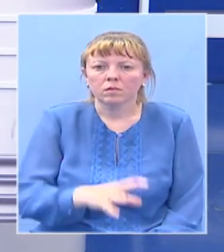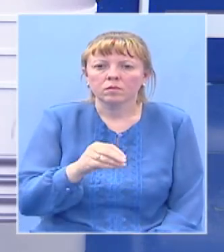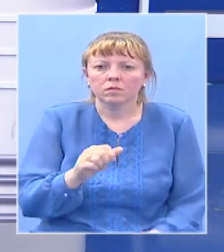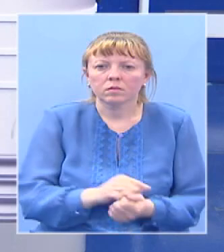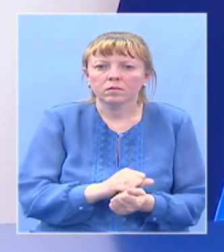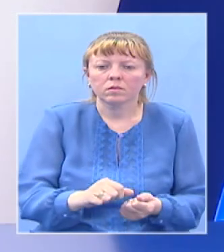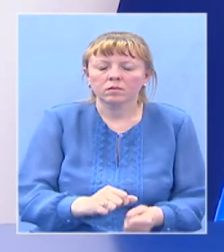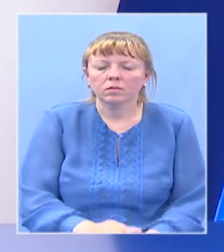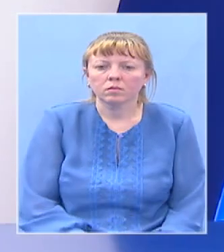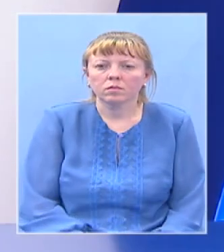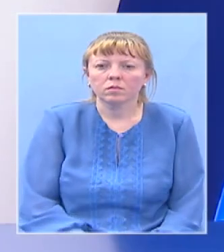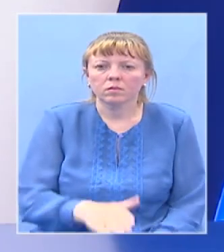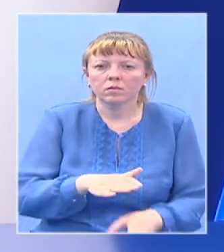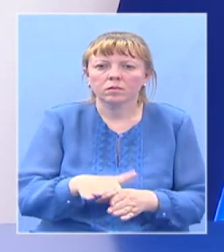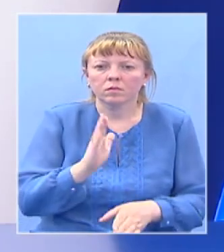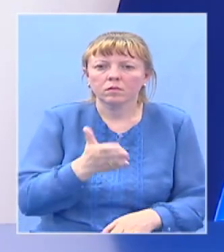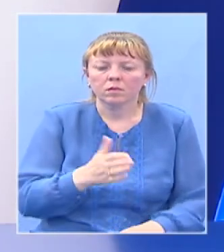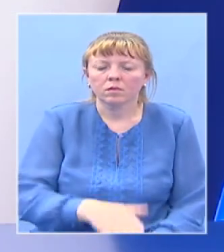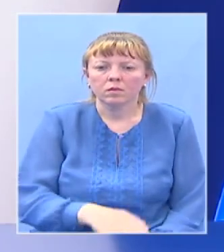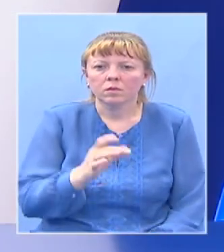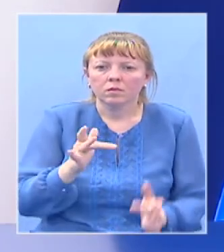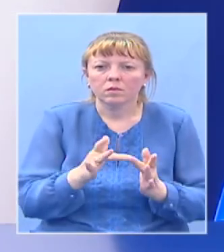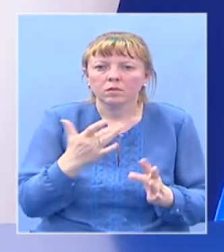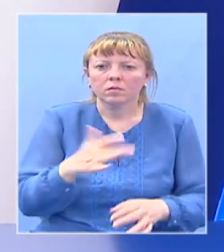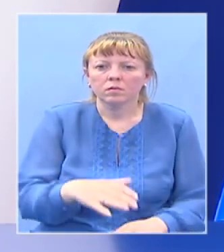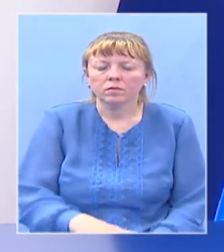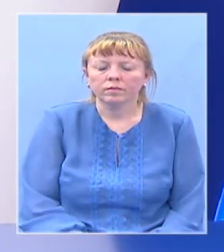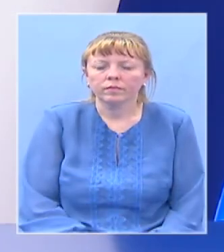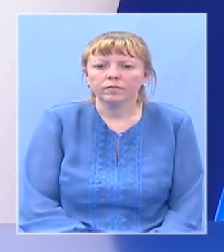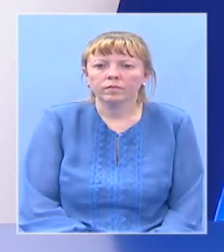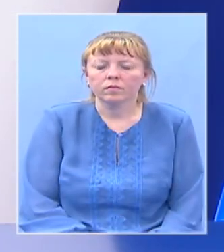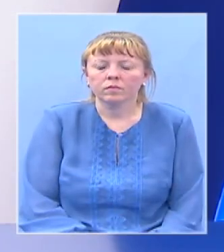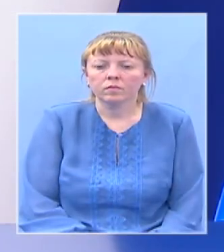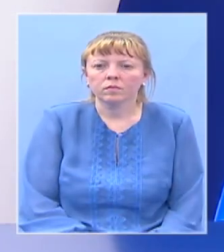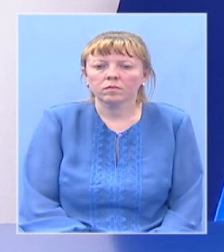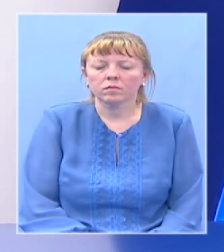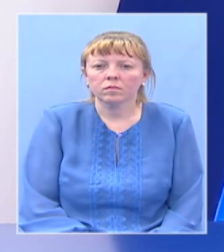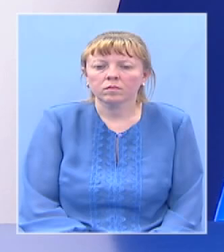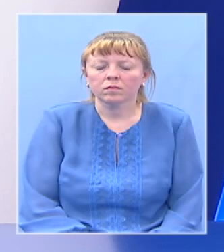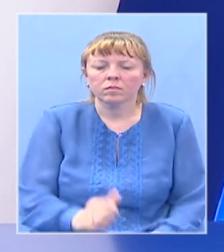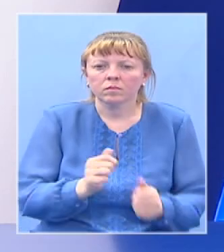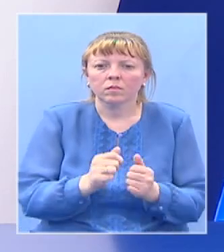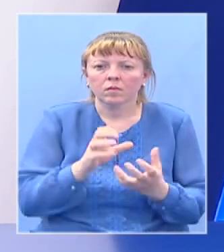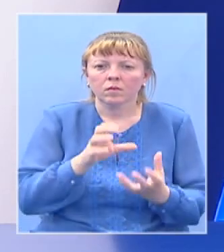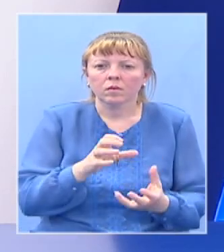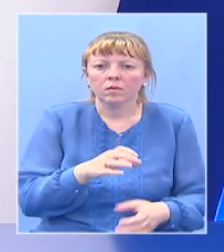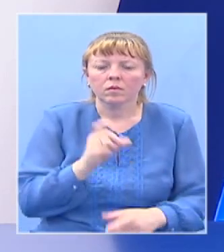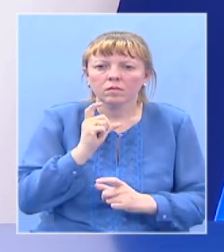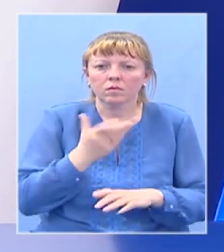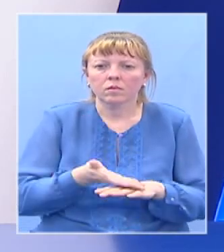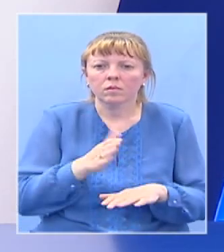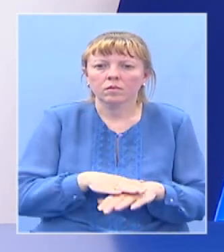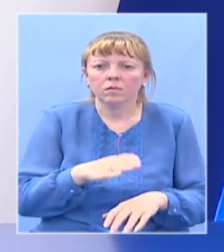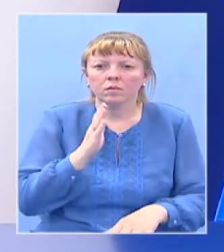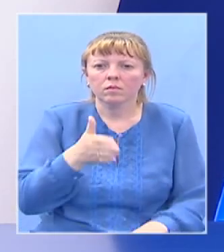документы Оля будут посредством в онлайн-режиме соответственно каждое транспортное средство грузовой транспортно сред